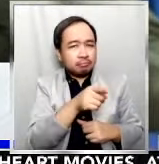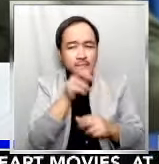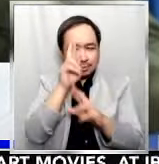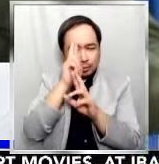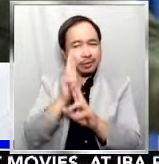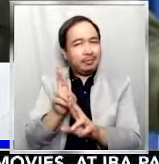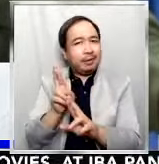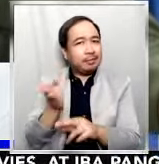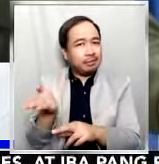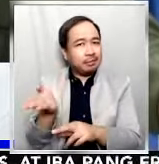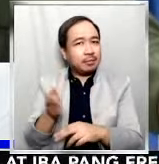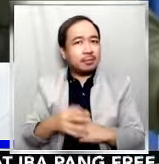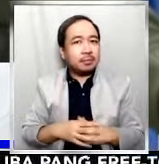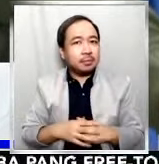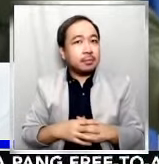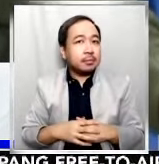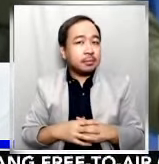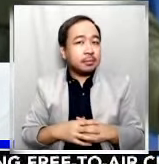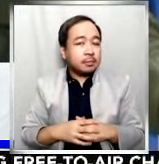Well,